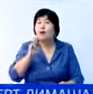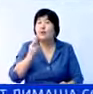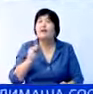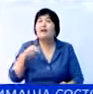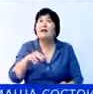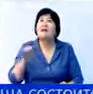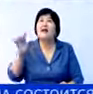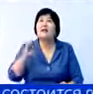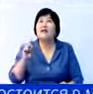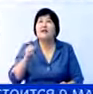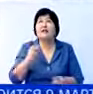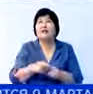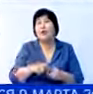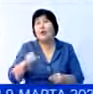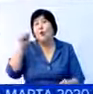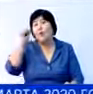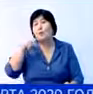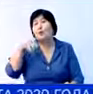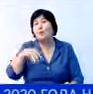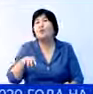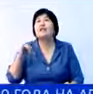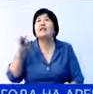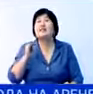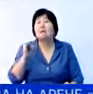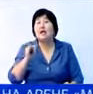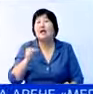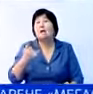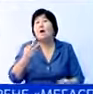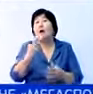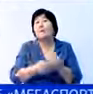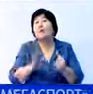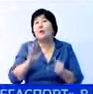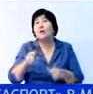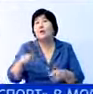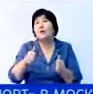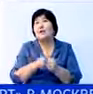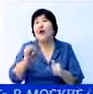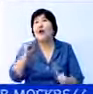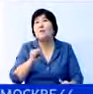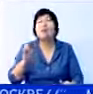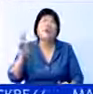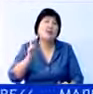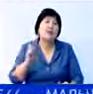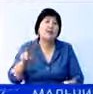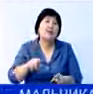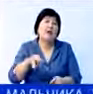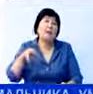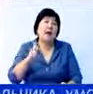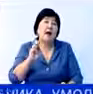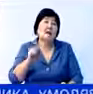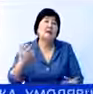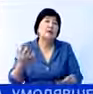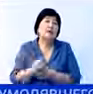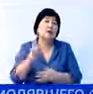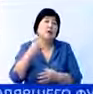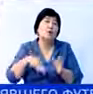Леодана Эрна Нара Эрнанеса и узбека Мухсина Хисамединова. Проиграл только соотечественнику Айбеку Ногумарову. Так Максат оказался в тройке